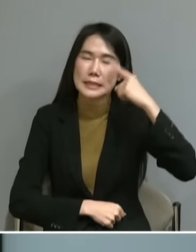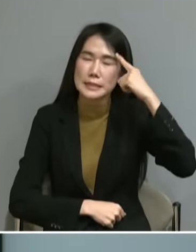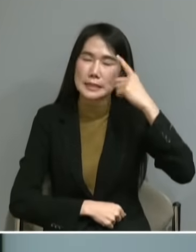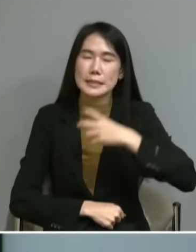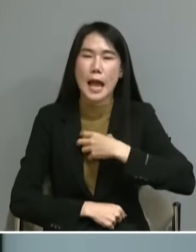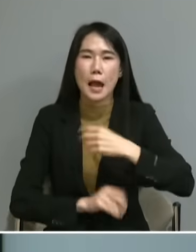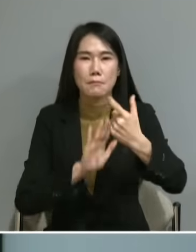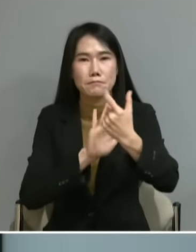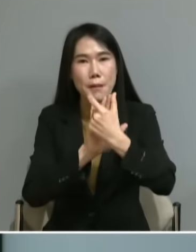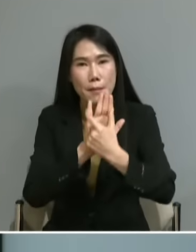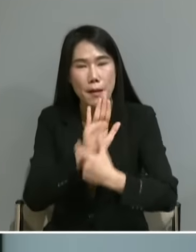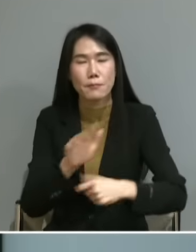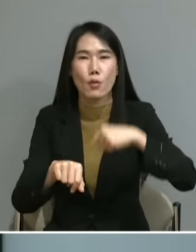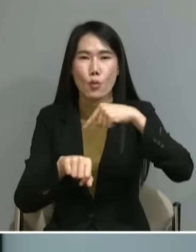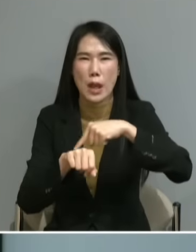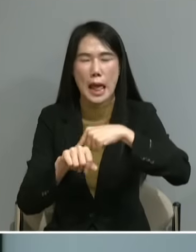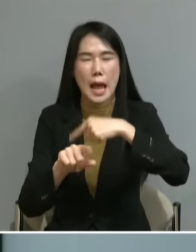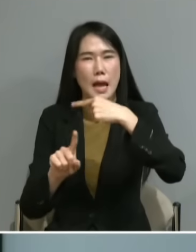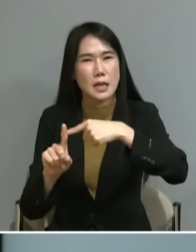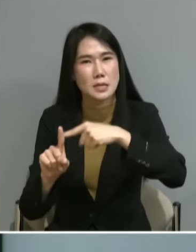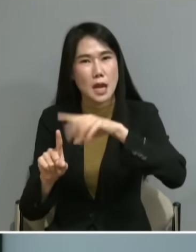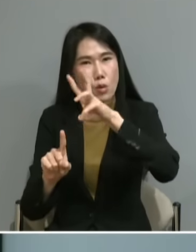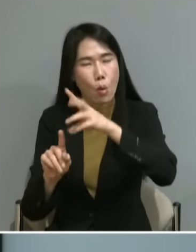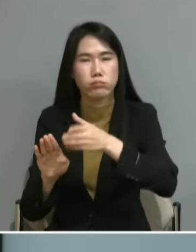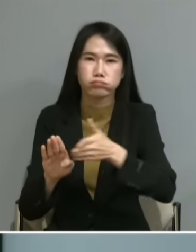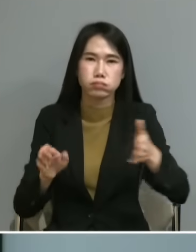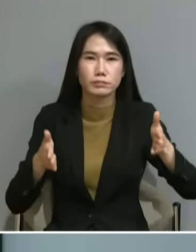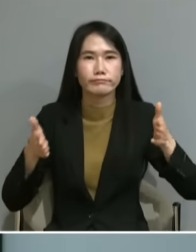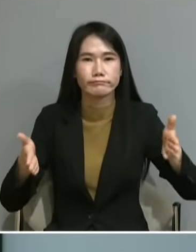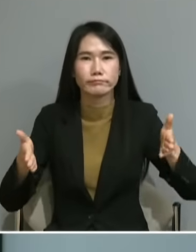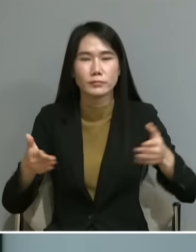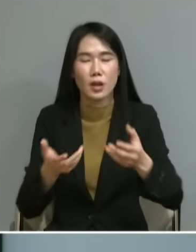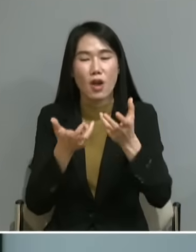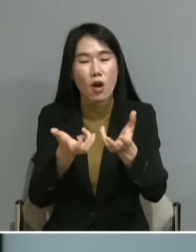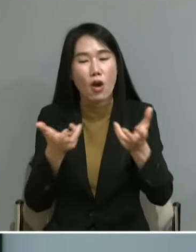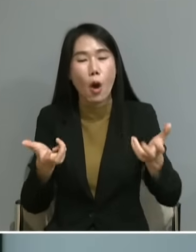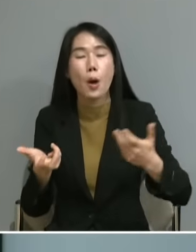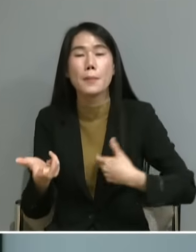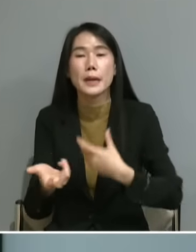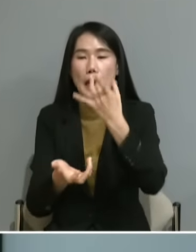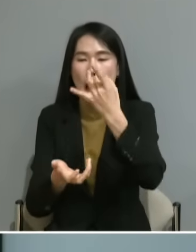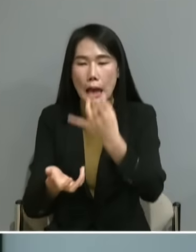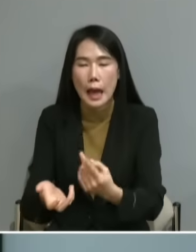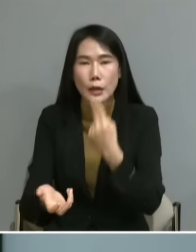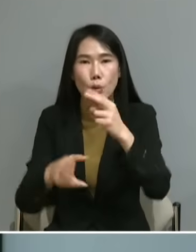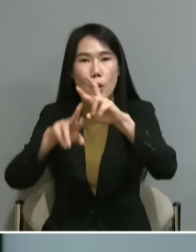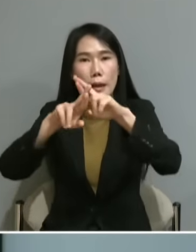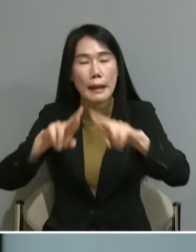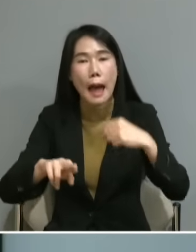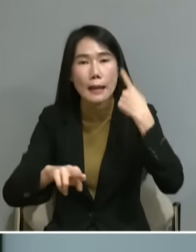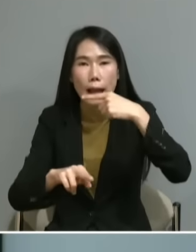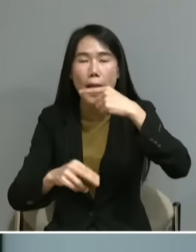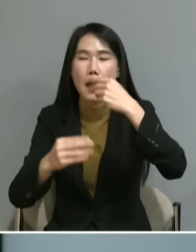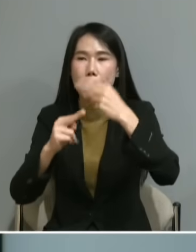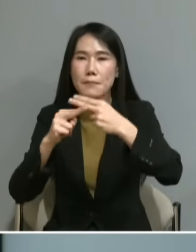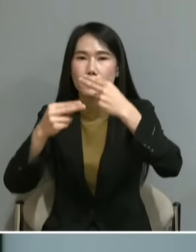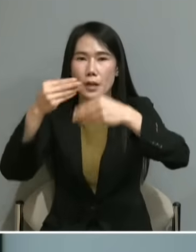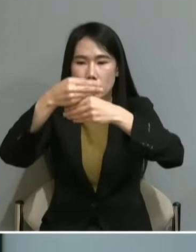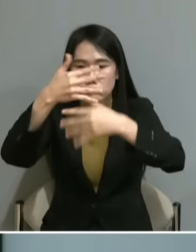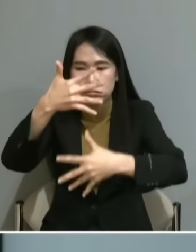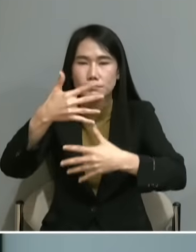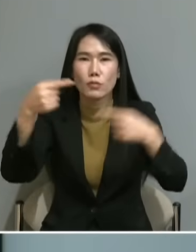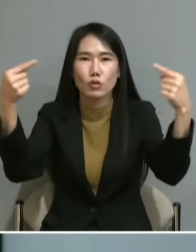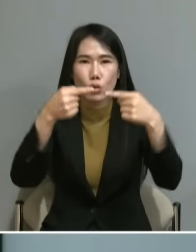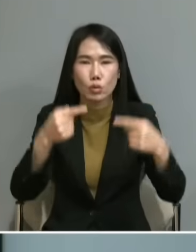ได้ว่าต้องใช้ภายในกรอบเวลาที่กำหนดจะต้องใช้ในสินค้าประเภทใดขึ้นกับร้านค้าที่ขึ้นทะเบียนกลุ่มใดบ้